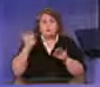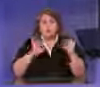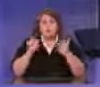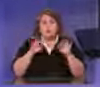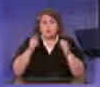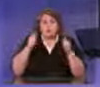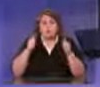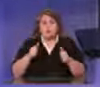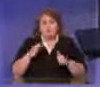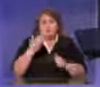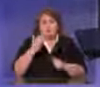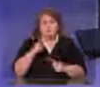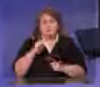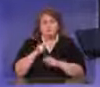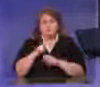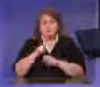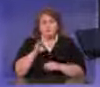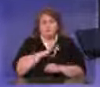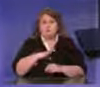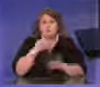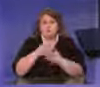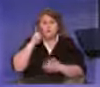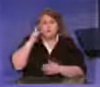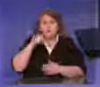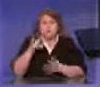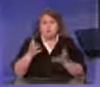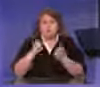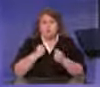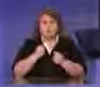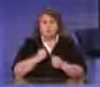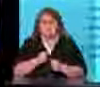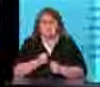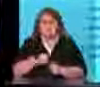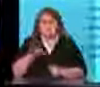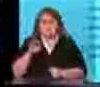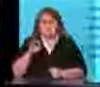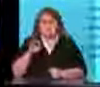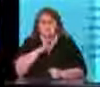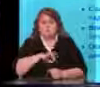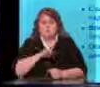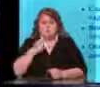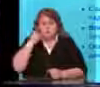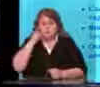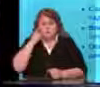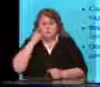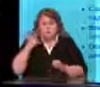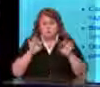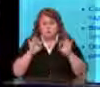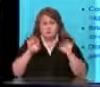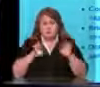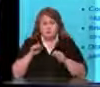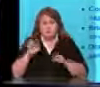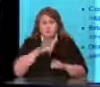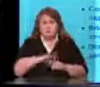таблицы. Ваша задача, используя свои знания, полученные знания, уметь интерпретировать различные графики, уметь